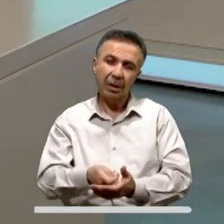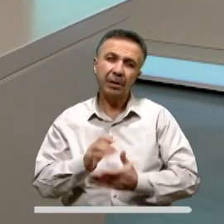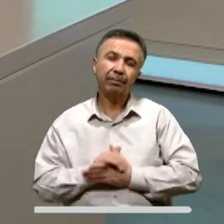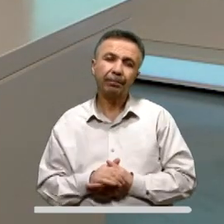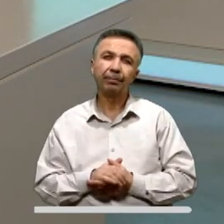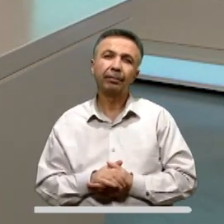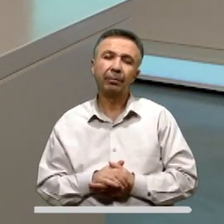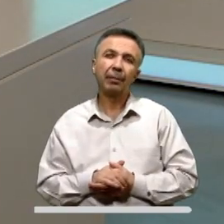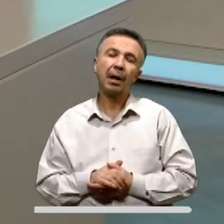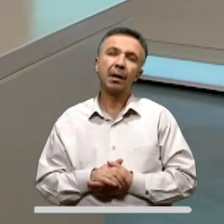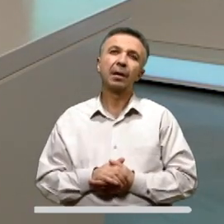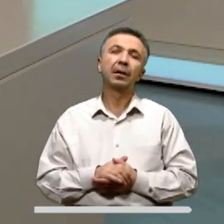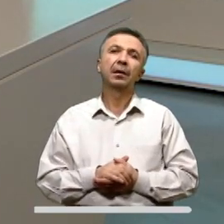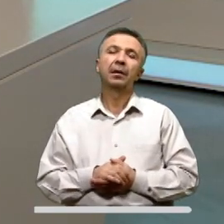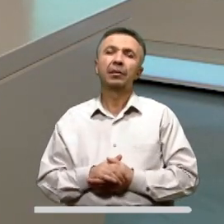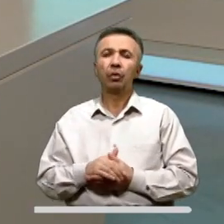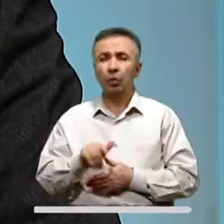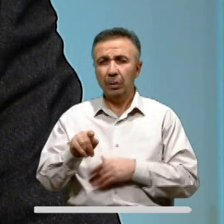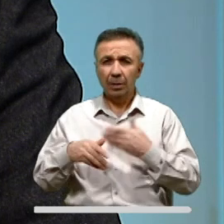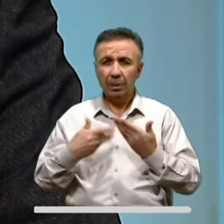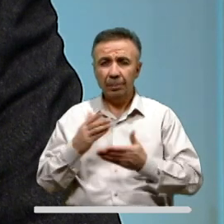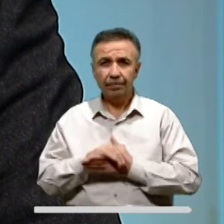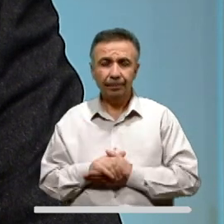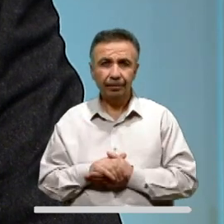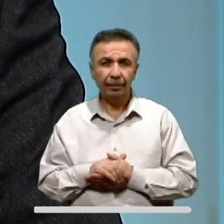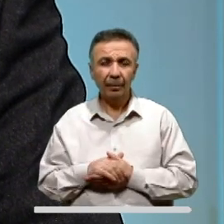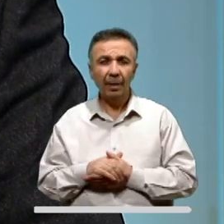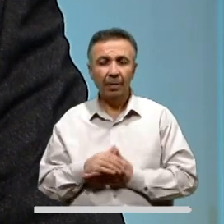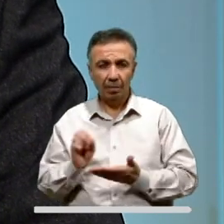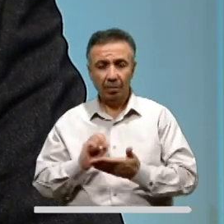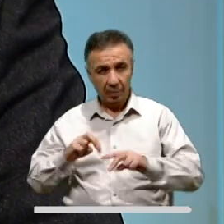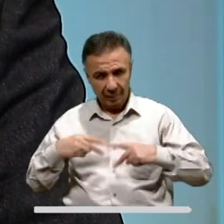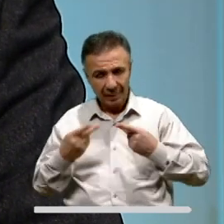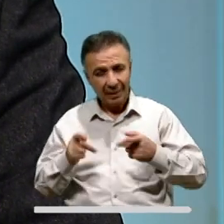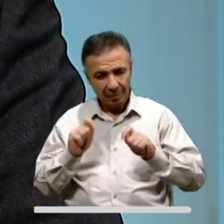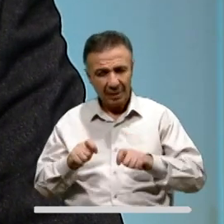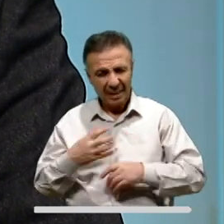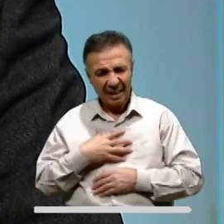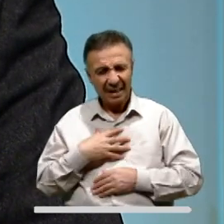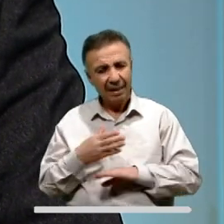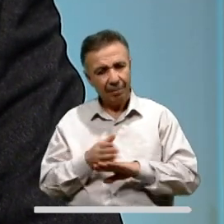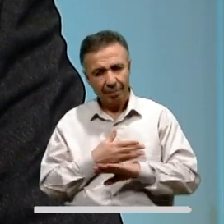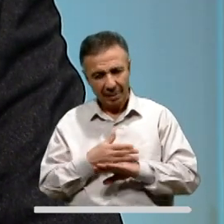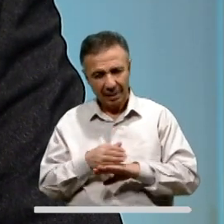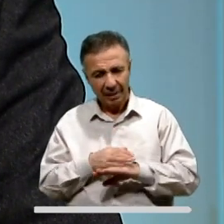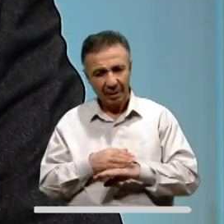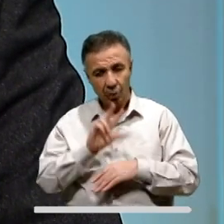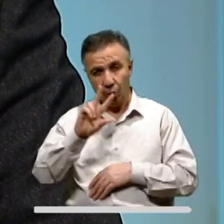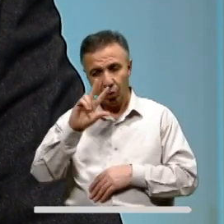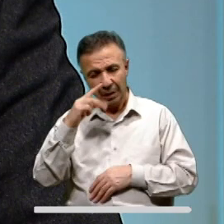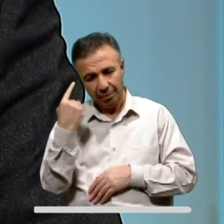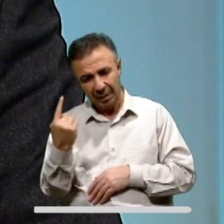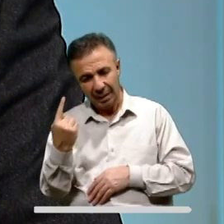ki şunu da ifade edelim. Buyurun. Yani vasiyet etmişse kendi malından en fazla 1/3'e